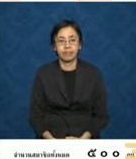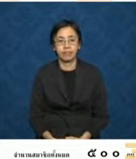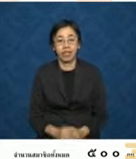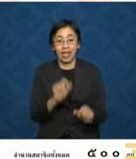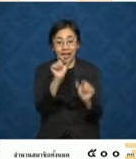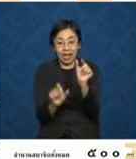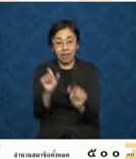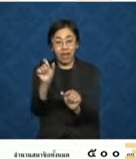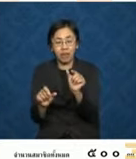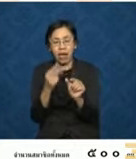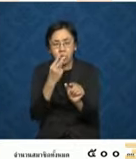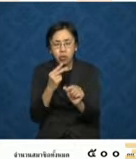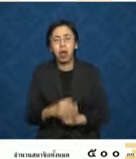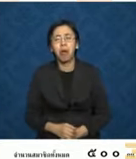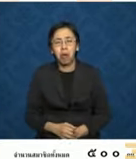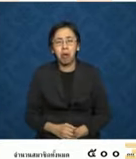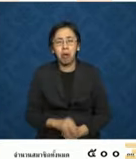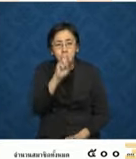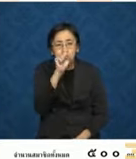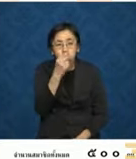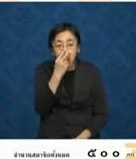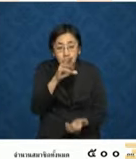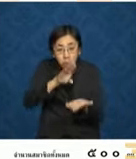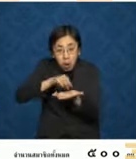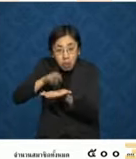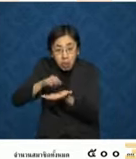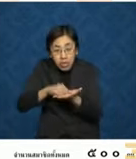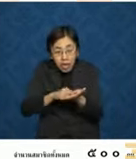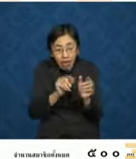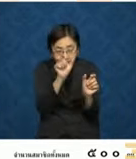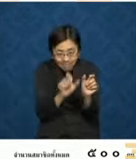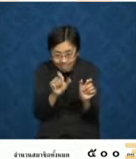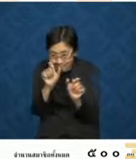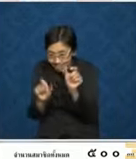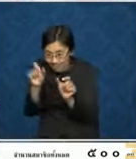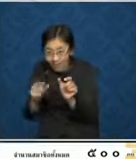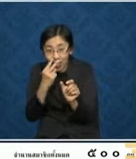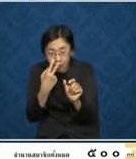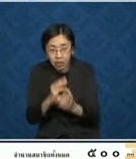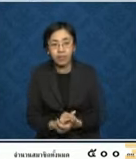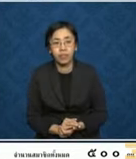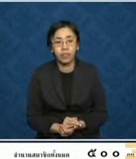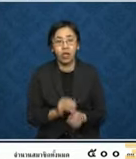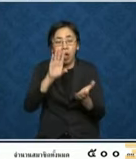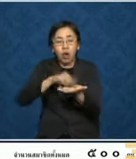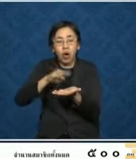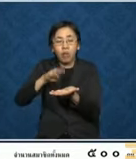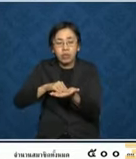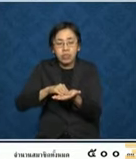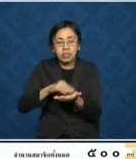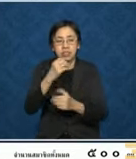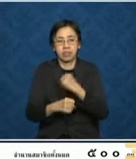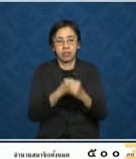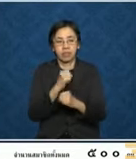ถ้าท่านคิดเช่นนี้ก็ไม่ผิดครับแต่ถ้าท่านลองมองดูข้อมูลให้ลึกกว่านี้ท่านก็จะพบว่าชุดข้อมูลใน